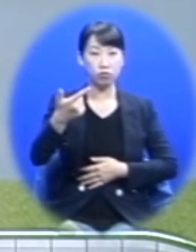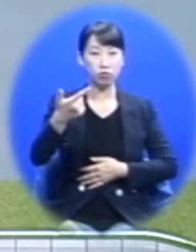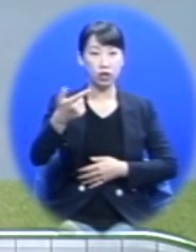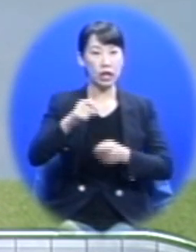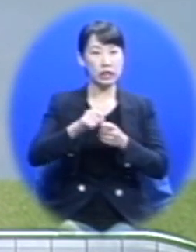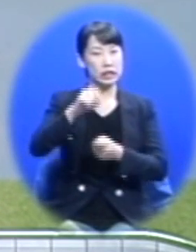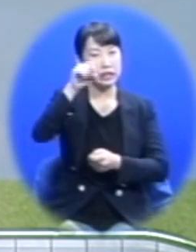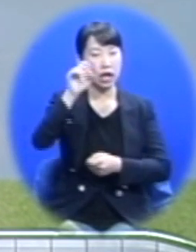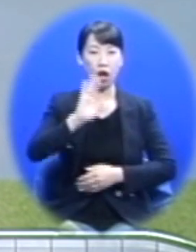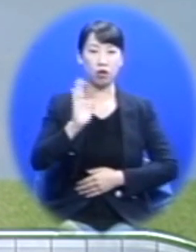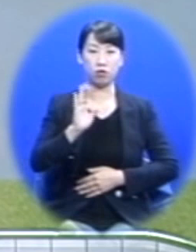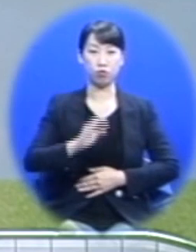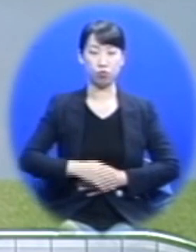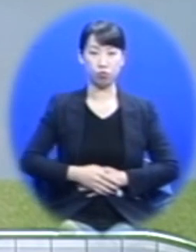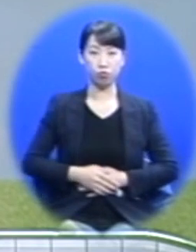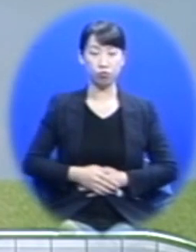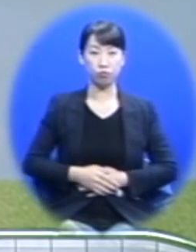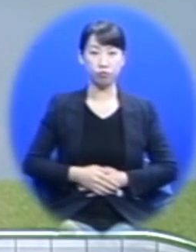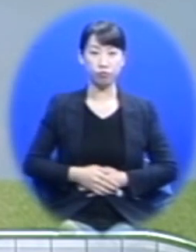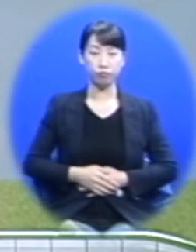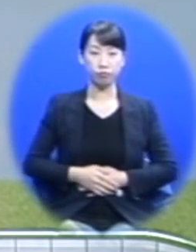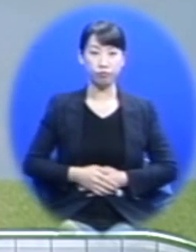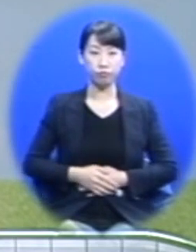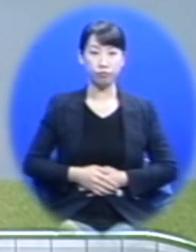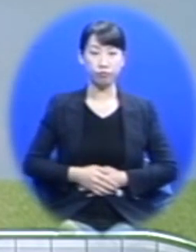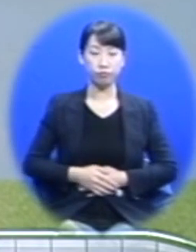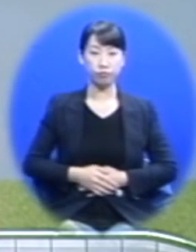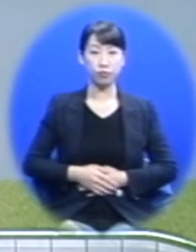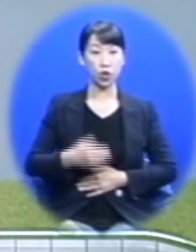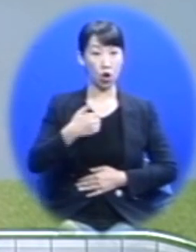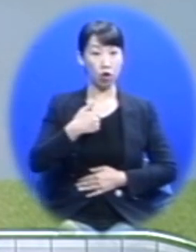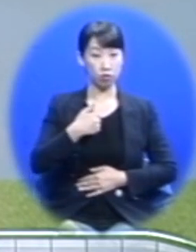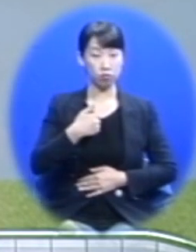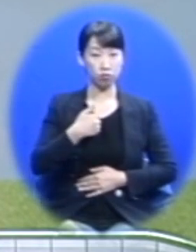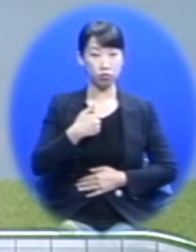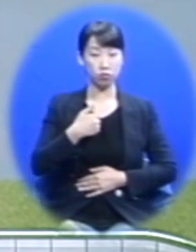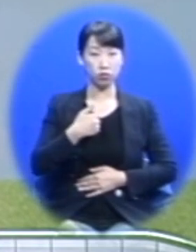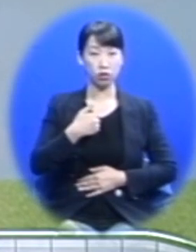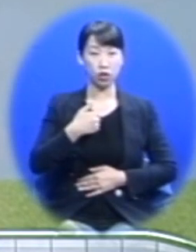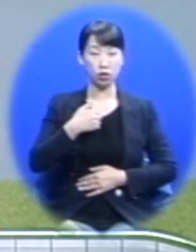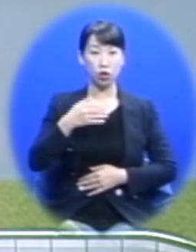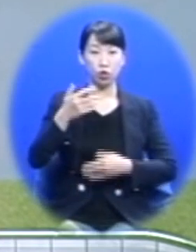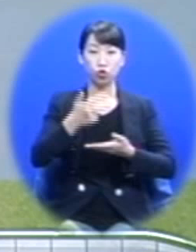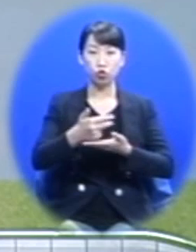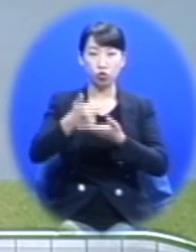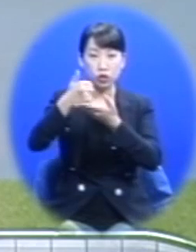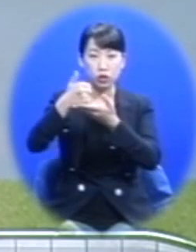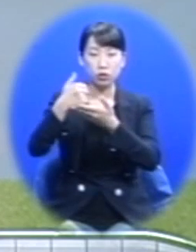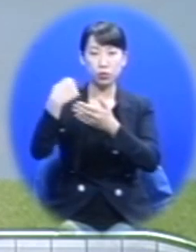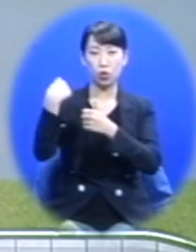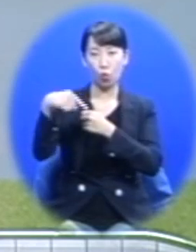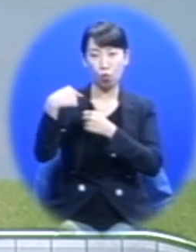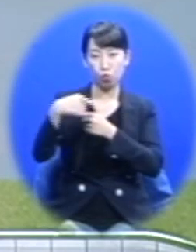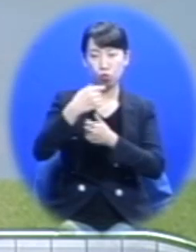긴 기간이 아니라는 사실을 알았습니다. 네. 저에게는 아직도 여전히 그 일에 대해서 주님의 다루심이 필요하다는